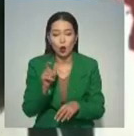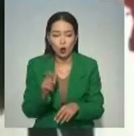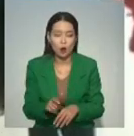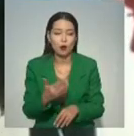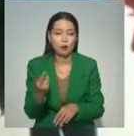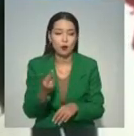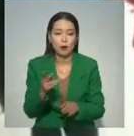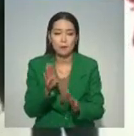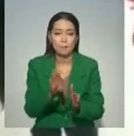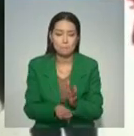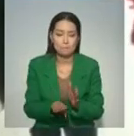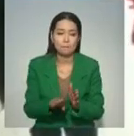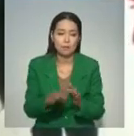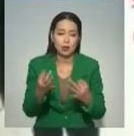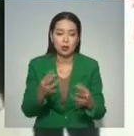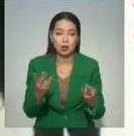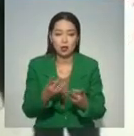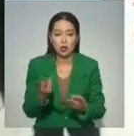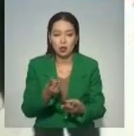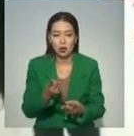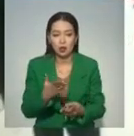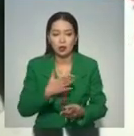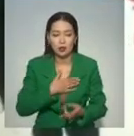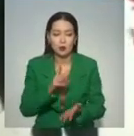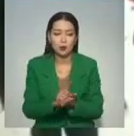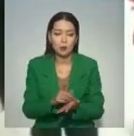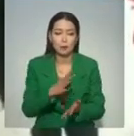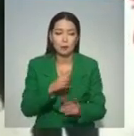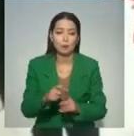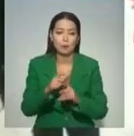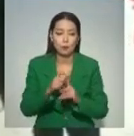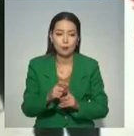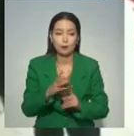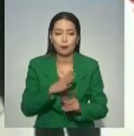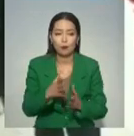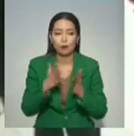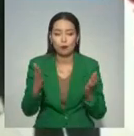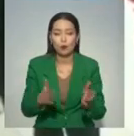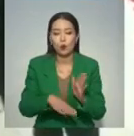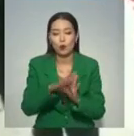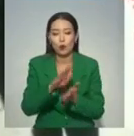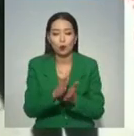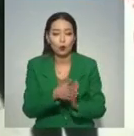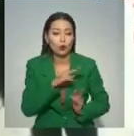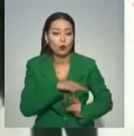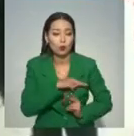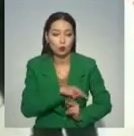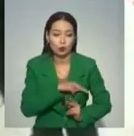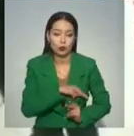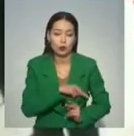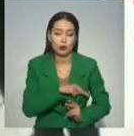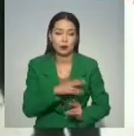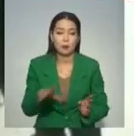стороны, так как по сравнению с БСР нам были предложены более улучшенные условия труда. На видео